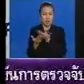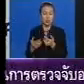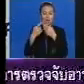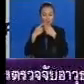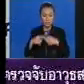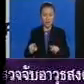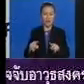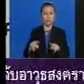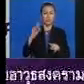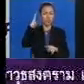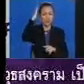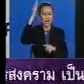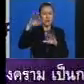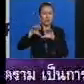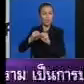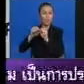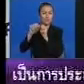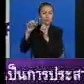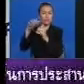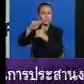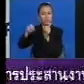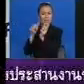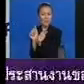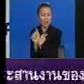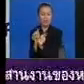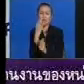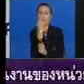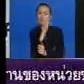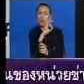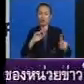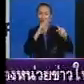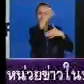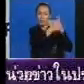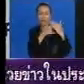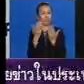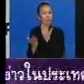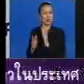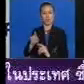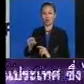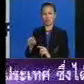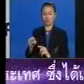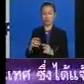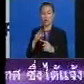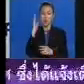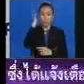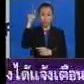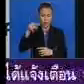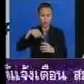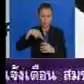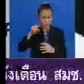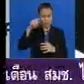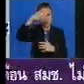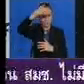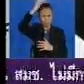กระทรวงต่างประเทศหรือไม่นั้นเป็นการตัดสินใจของนายศิวรักษ์และครอบครัวทั้งนี้นายศิวรักษ์จะเข้าพิธีอุปสมบทวันอาทิตย์ที่ 20